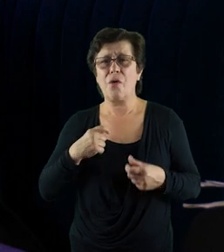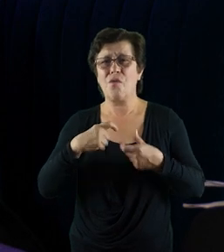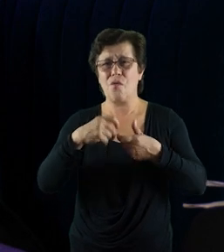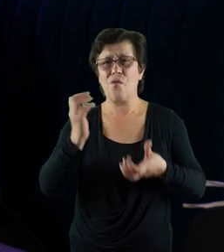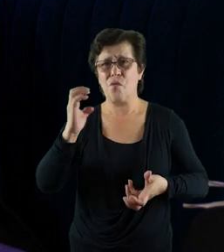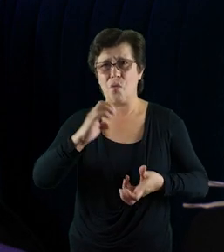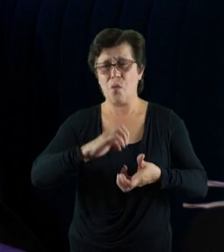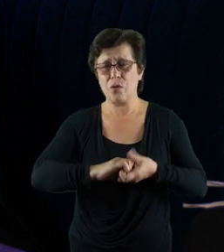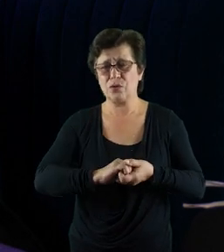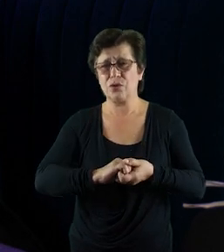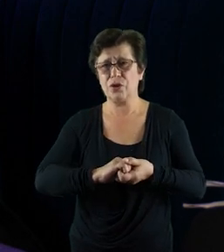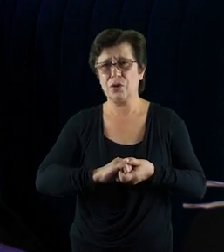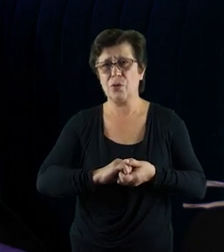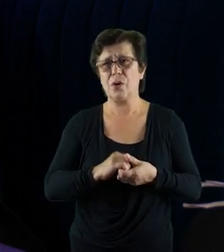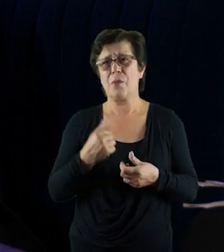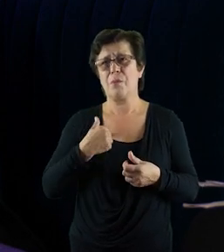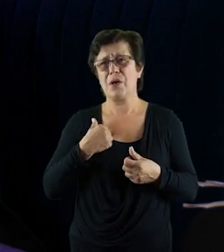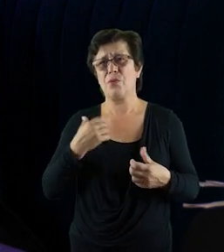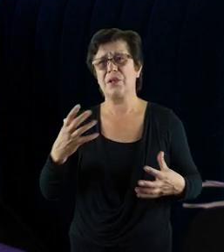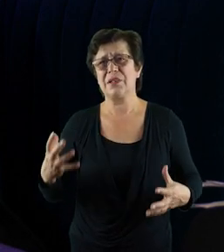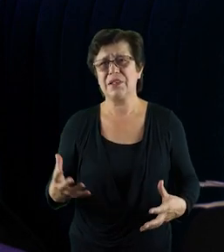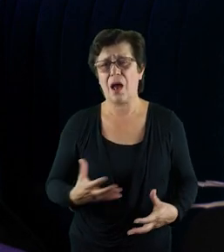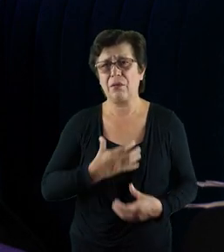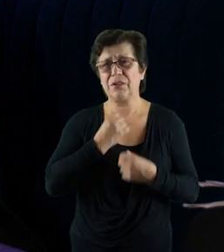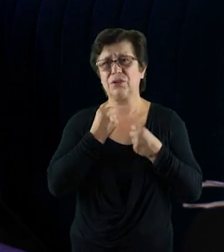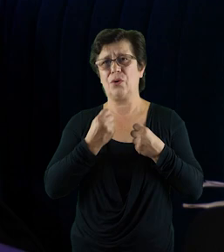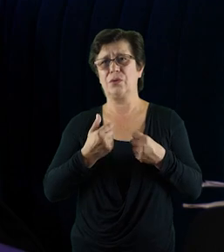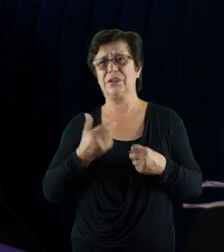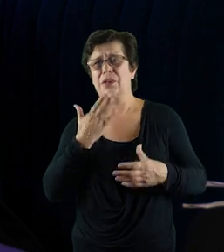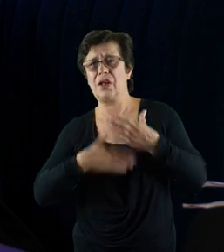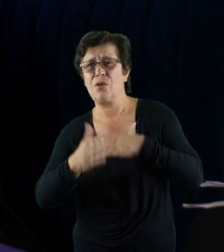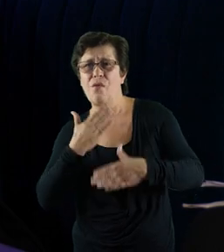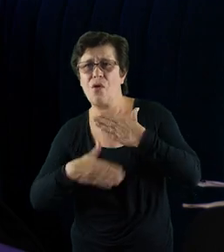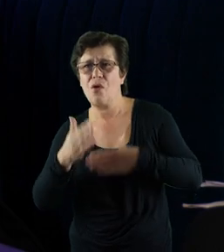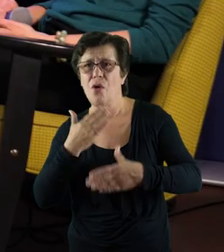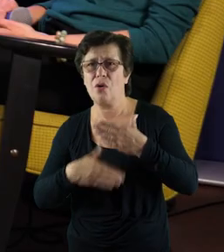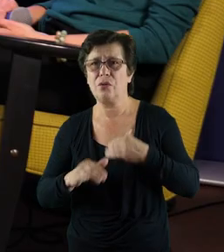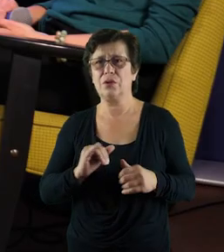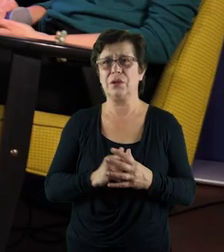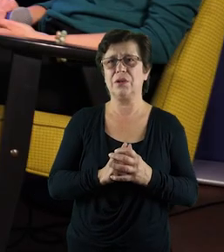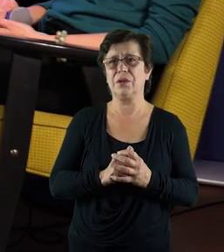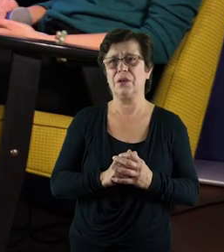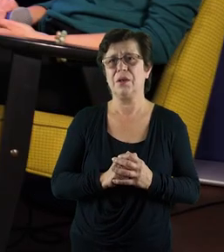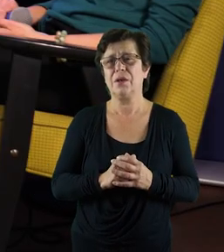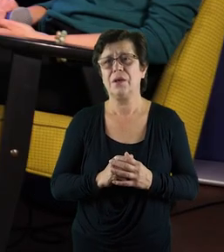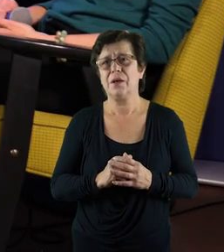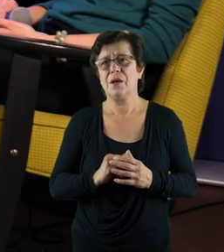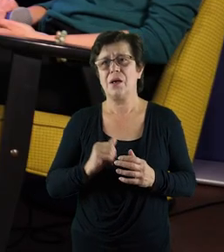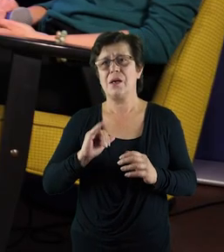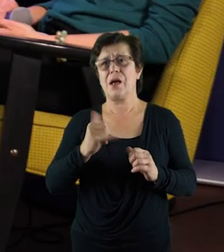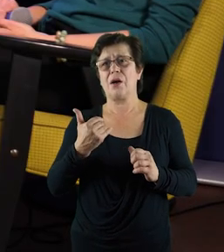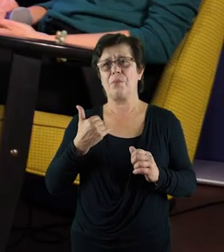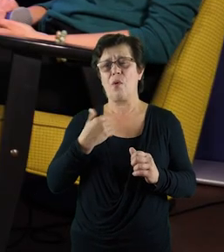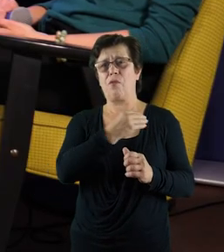rzeczywistości powojennej, zachwycony tym awansem, który następuje w